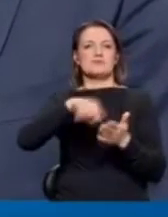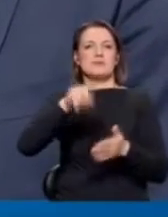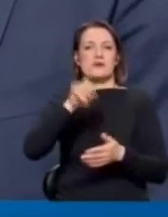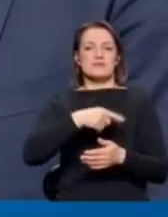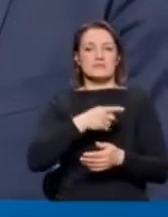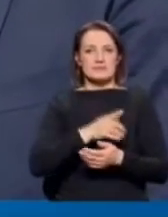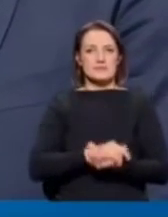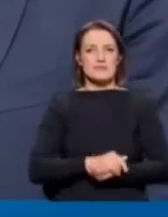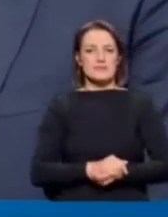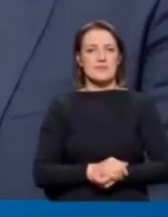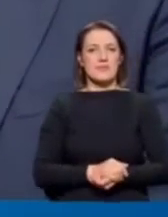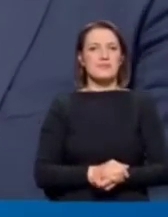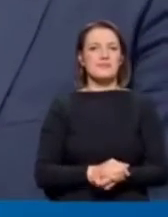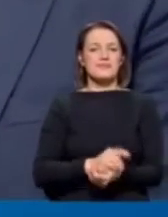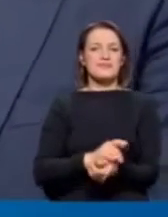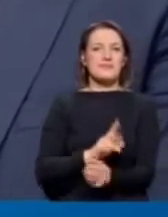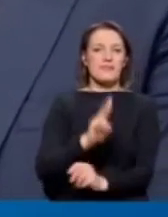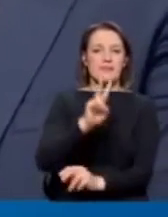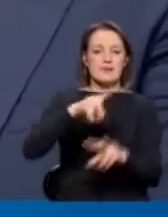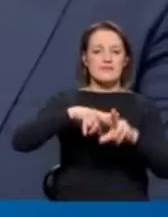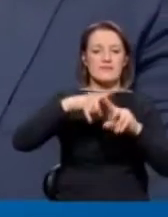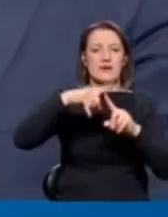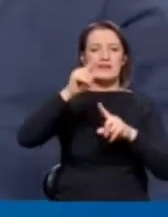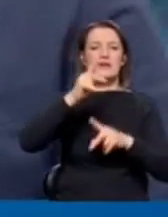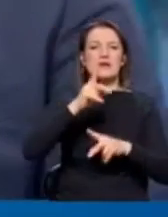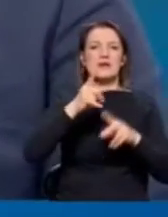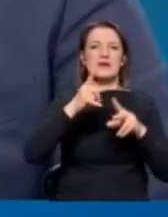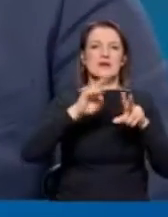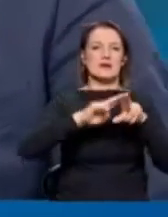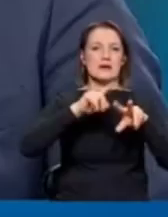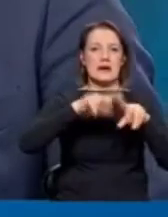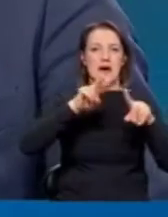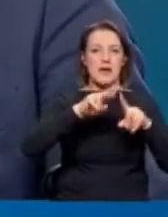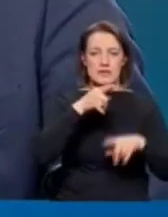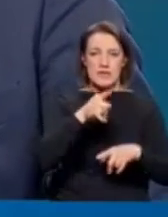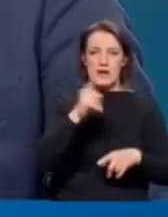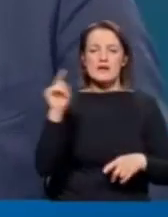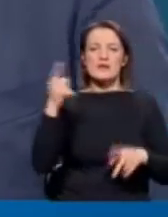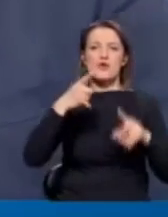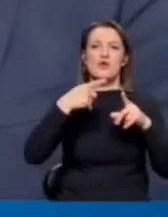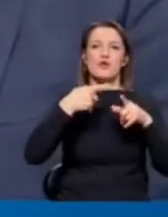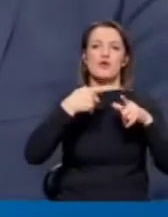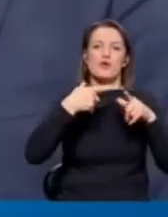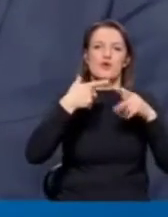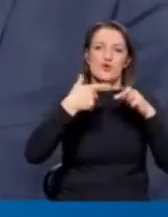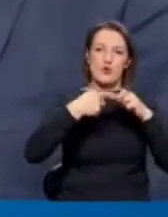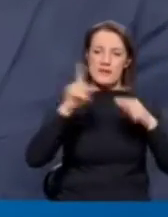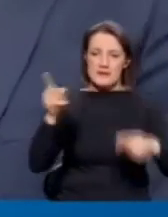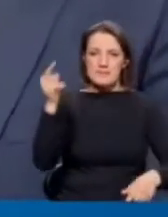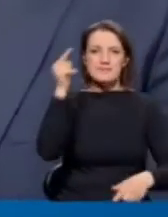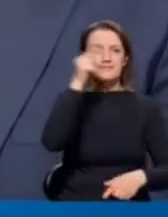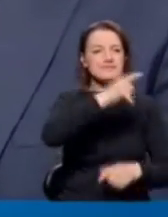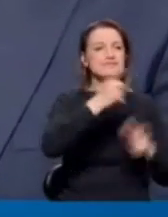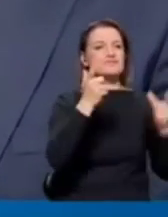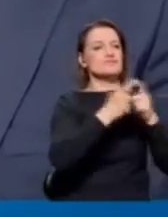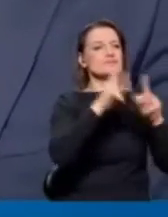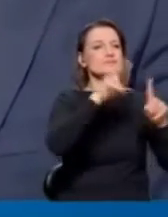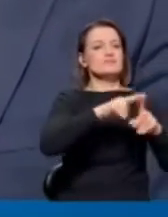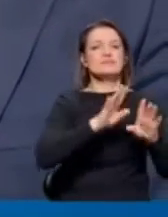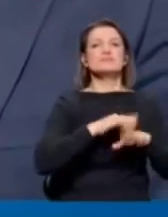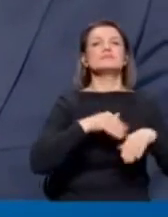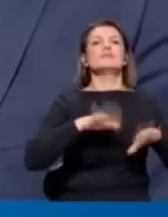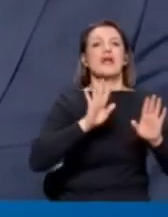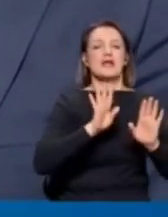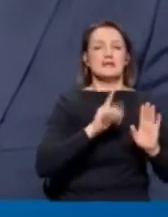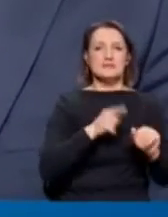tabi diyorum şeyden Vatikan'da romadan ve Fransa'ya gitmeyecek Yani gidip de toplu toplantıya